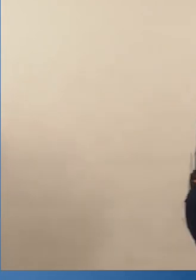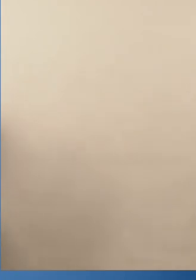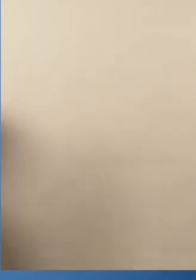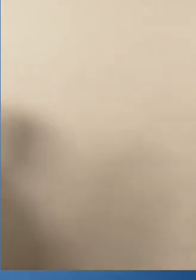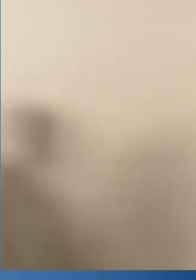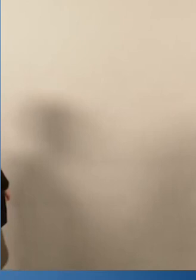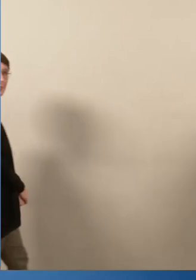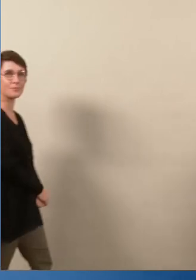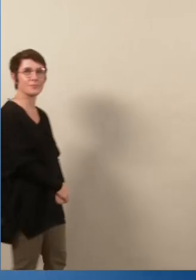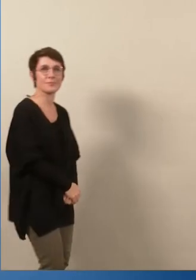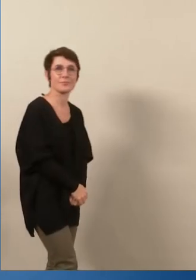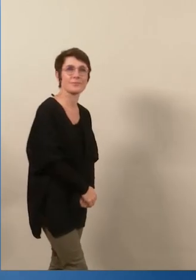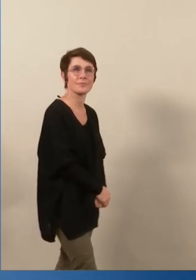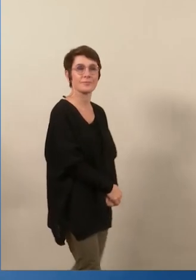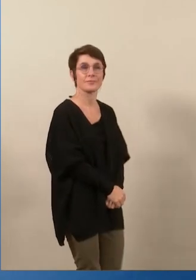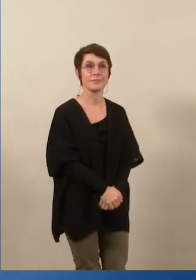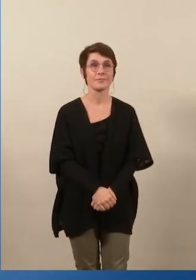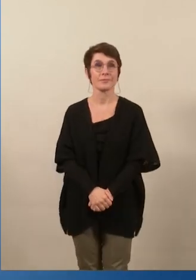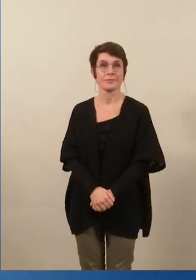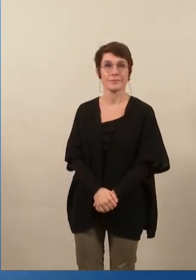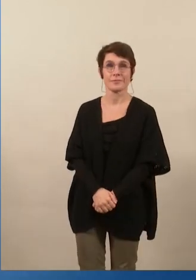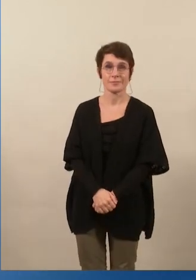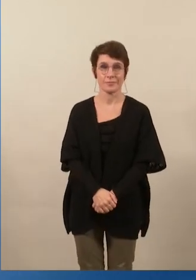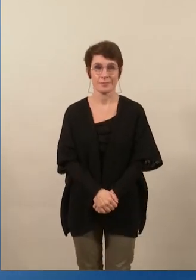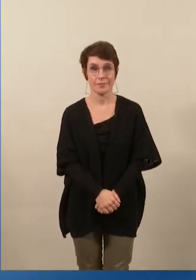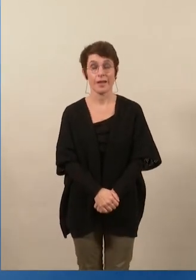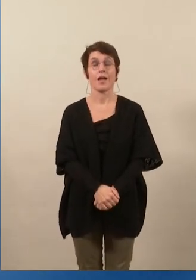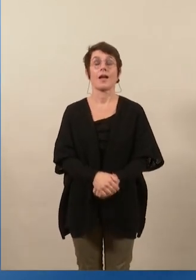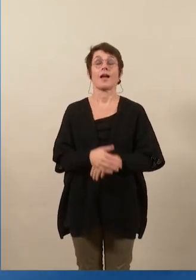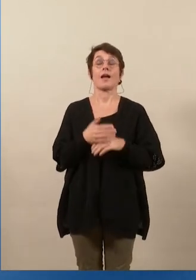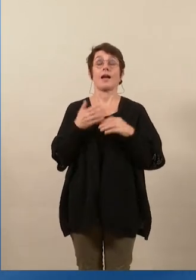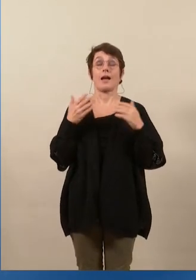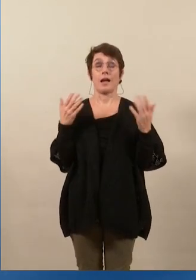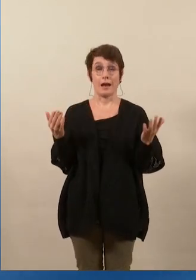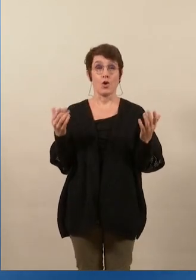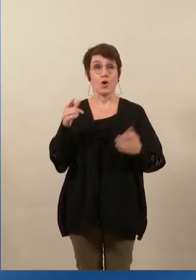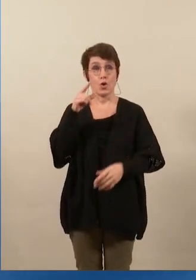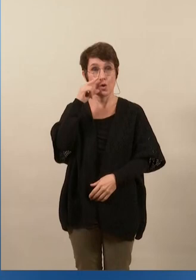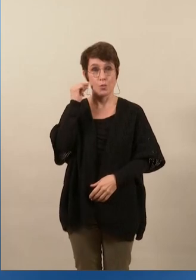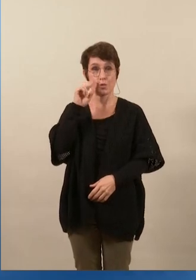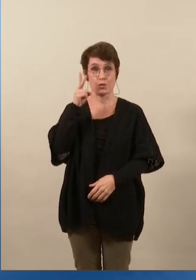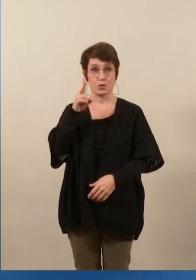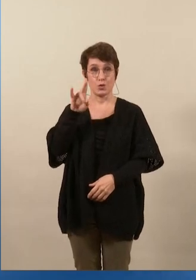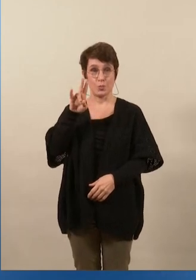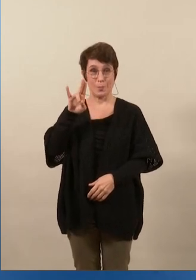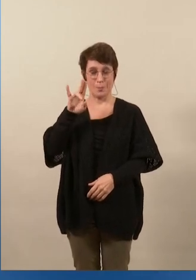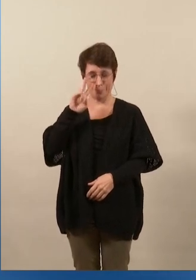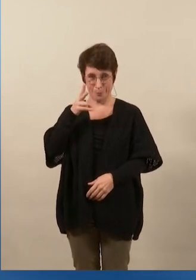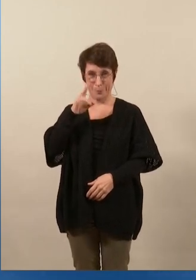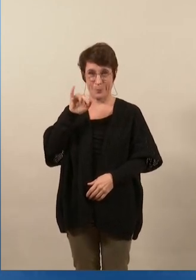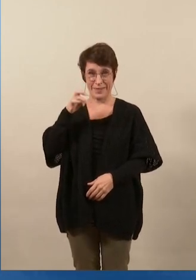Grenoblois alors Monsieur Pinel att je me souvienne comment on fait ouais